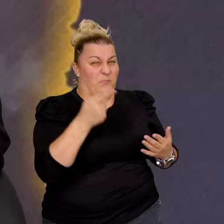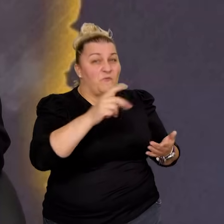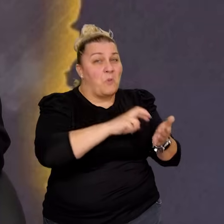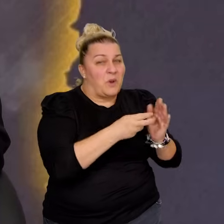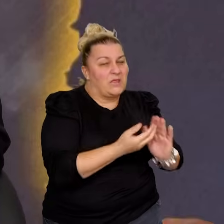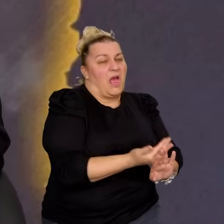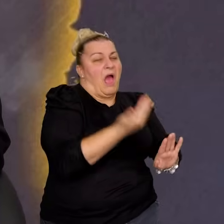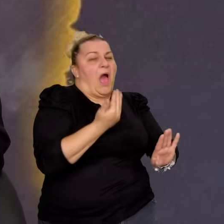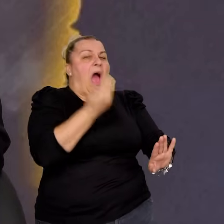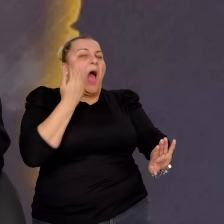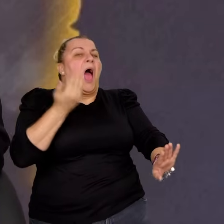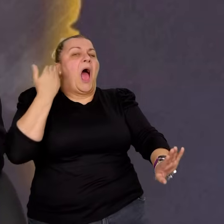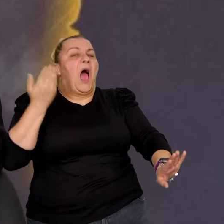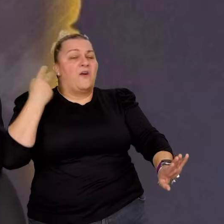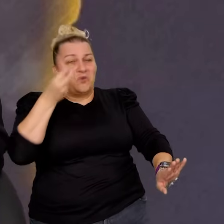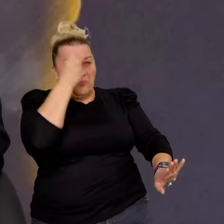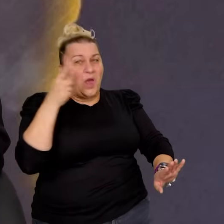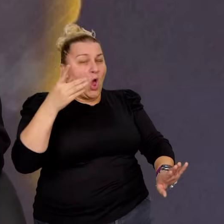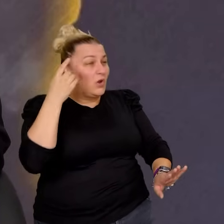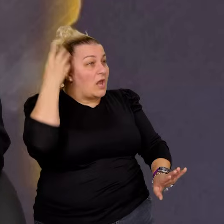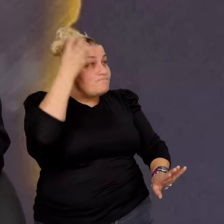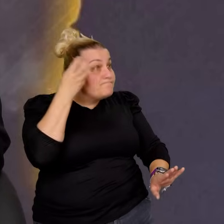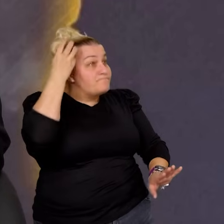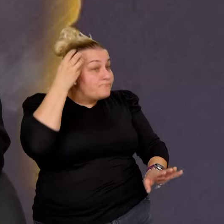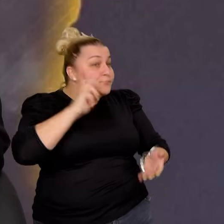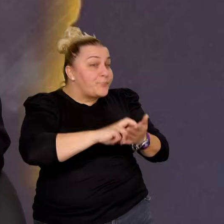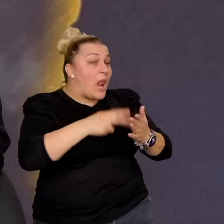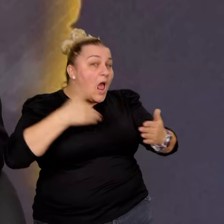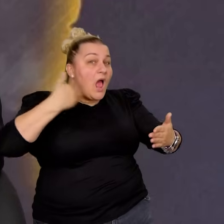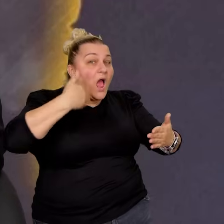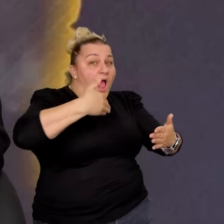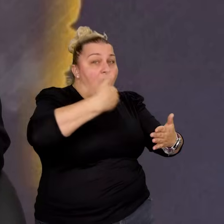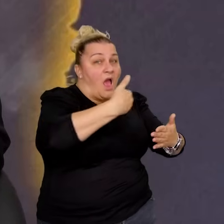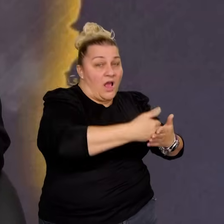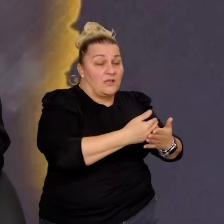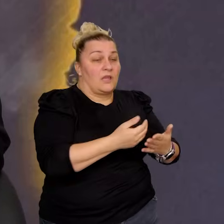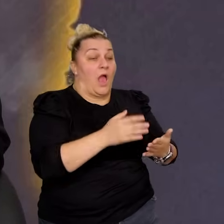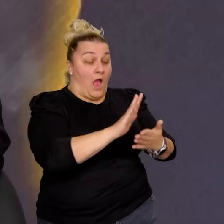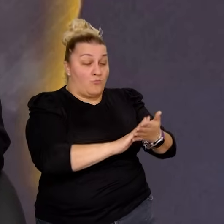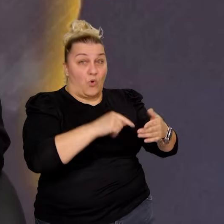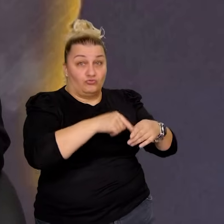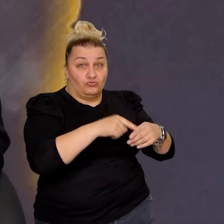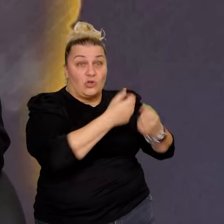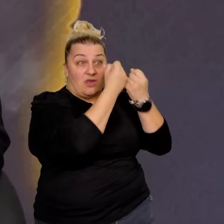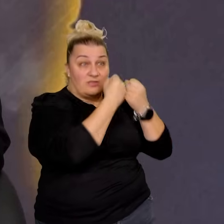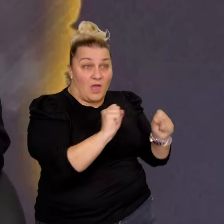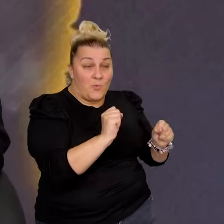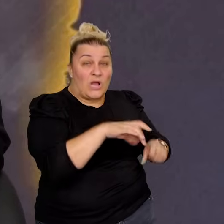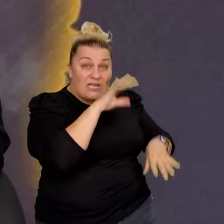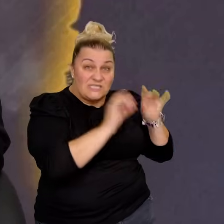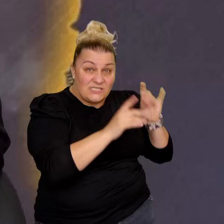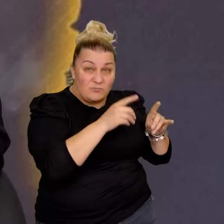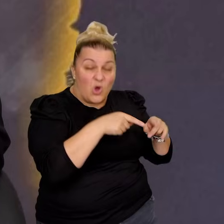vjerovatno davno dana negdje u Beogradu smišljen i poslije prvih provedenih demokratskih izbora u Hrvatskoj